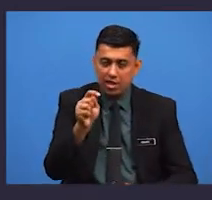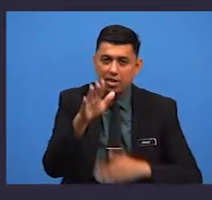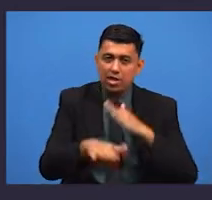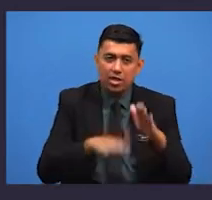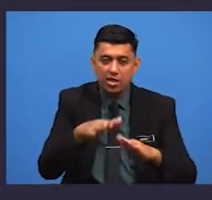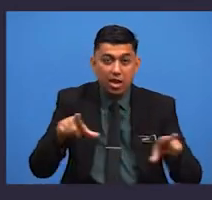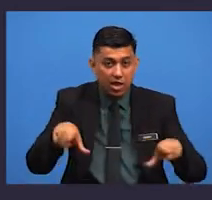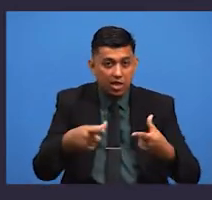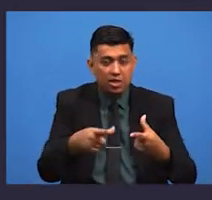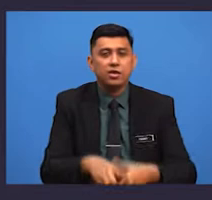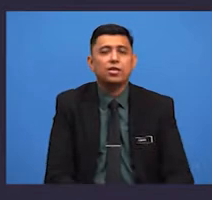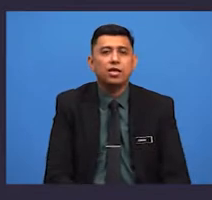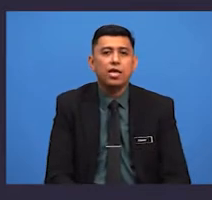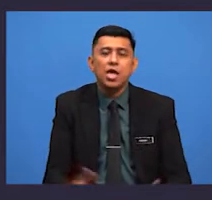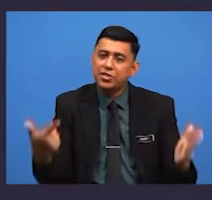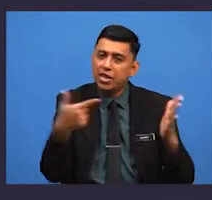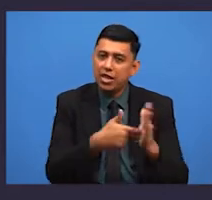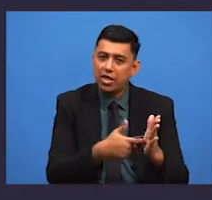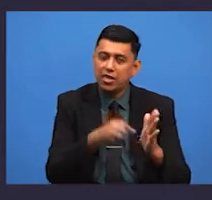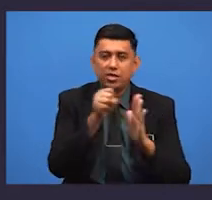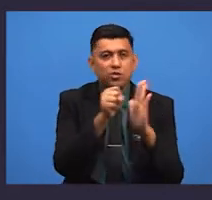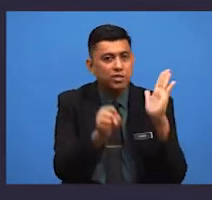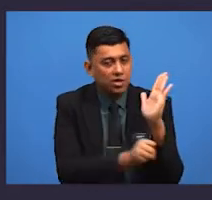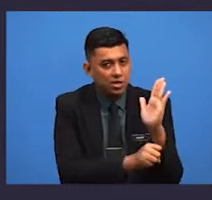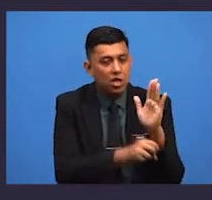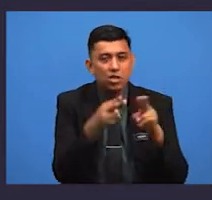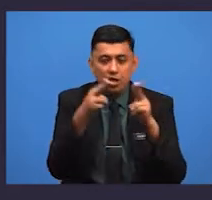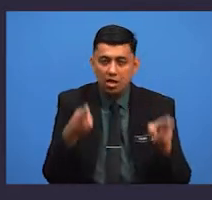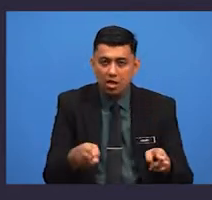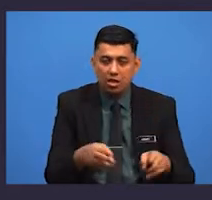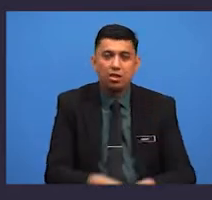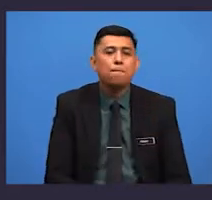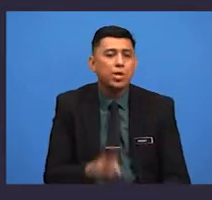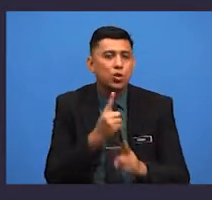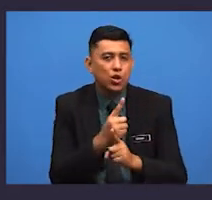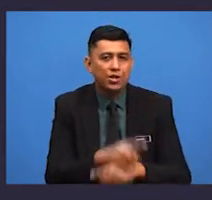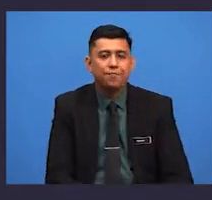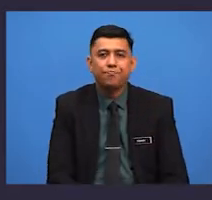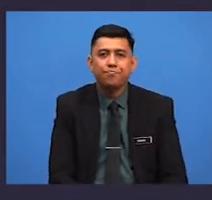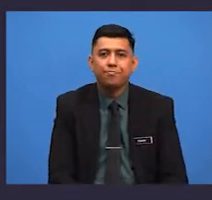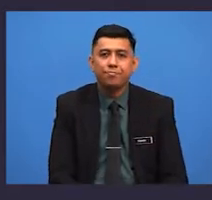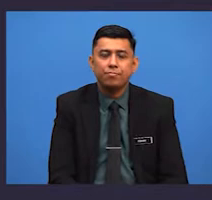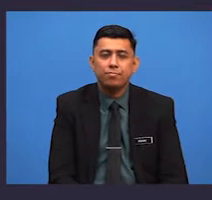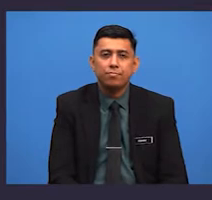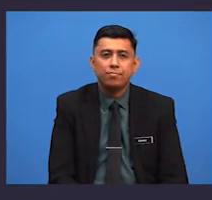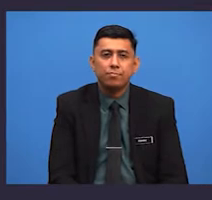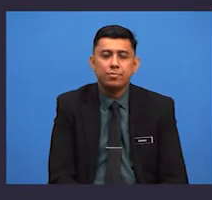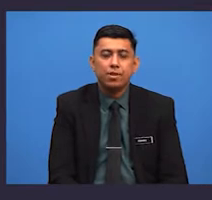set langkah dilaksanakan selagi syarat yang diuji adalah benar.